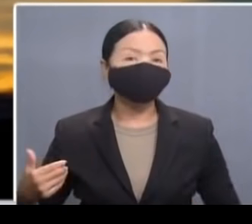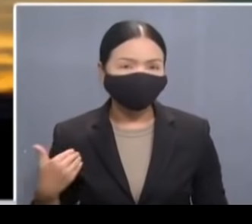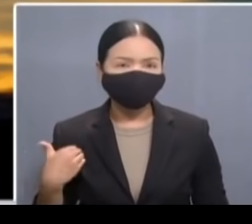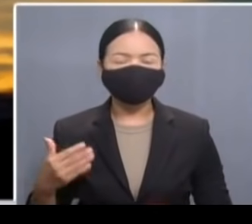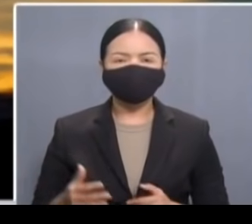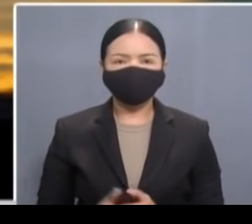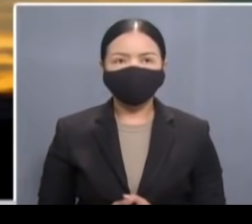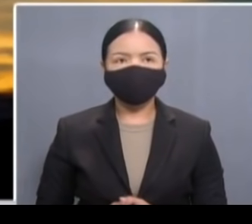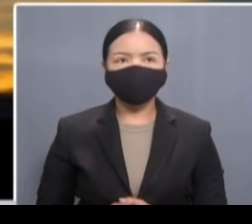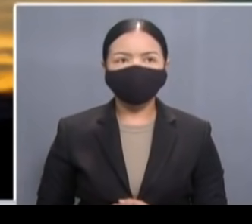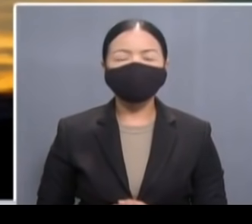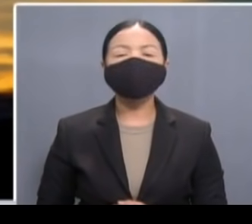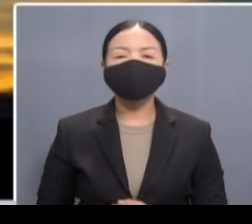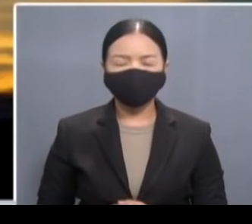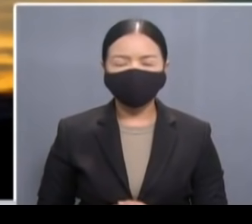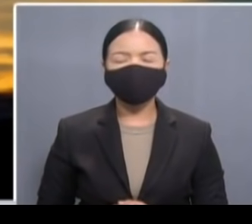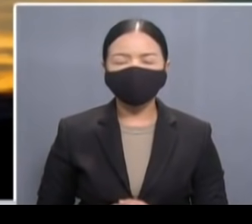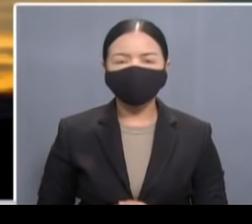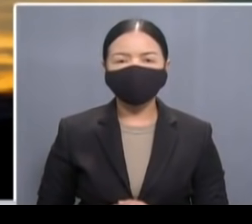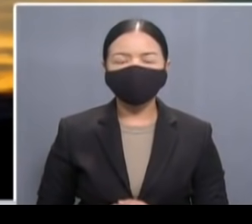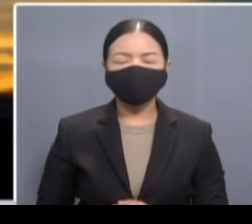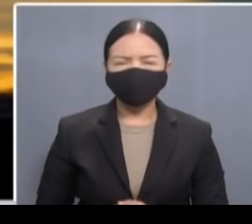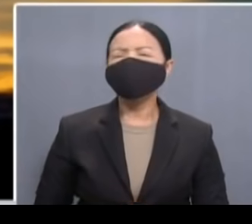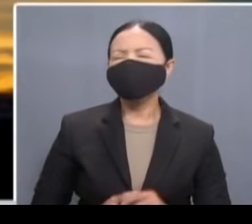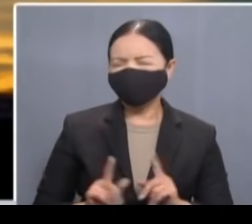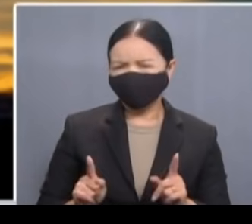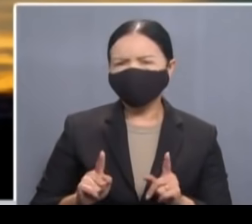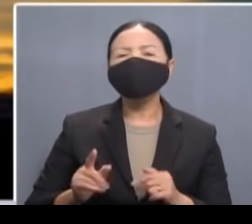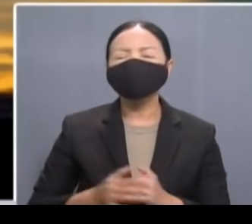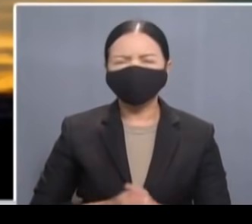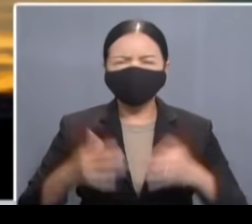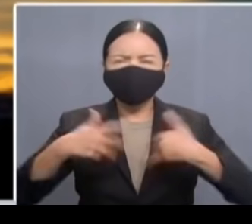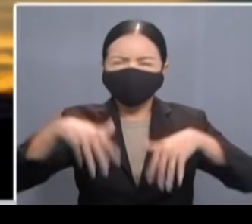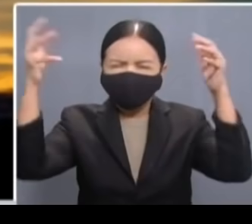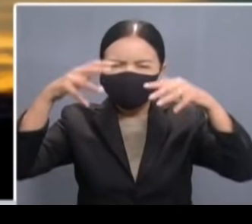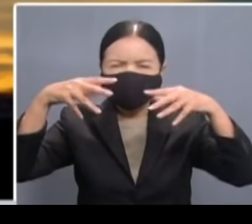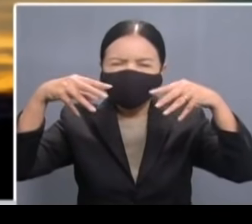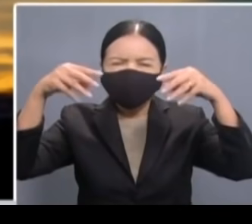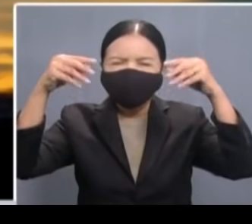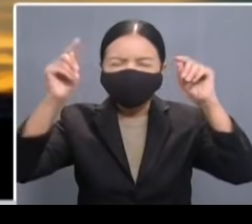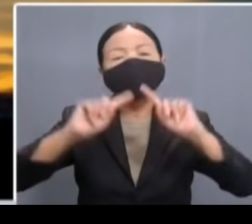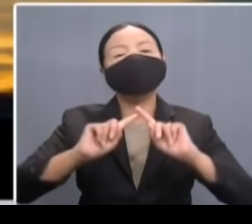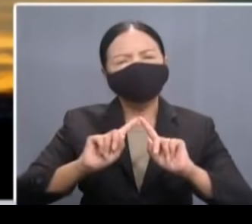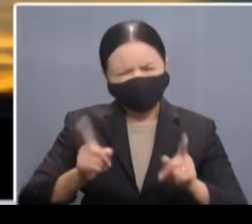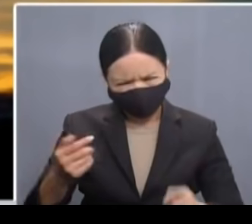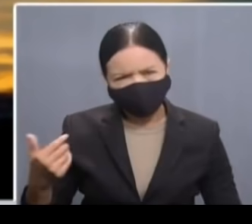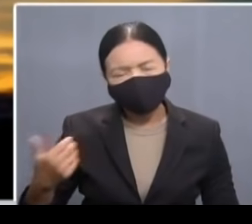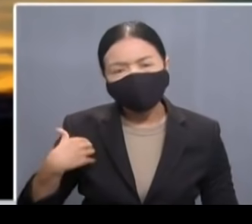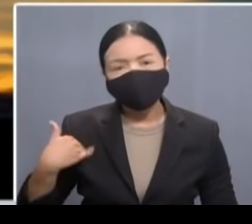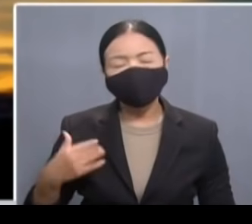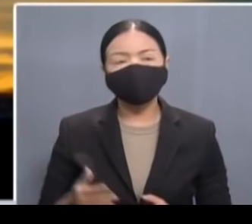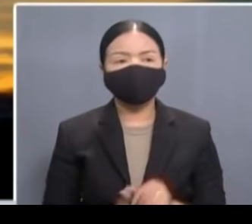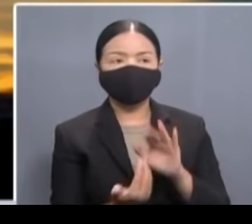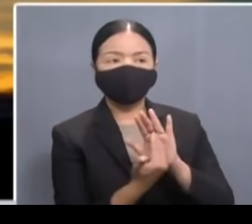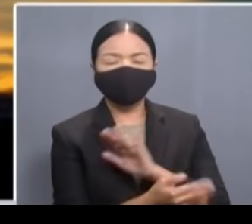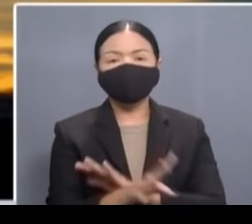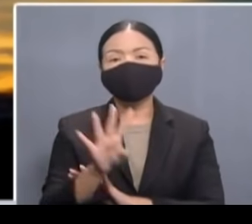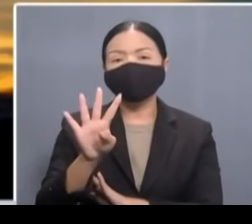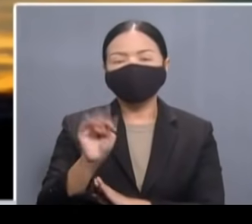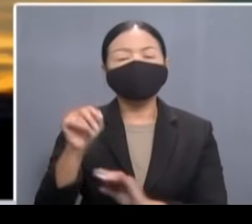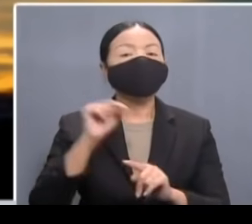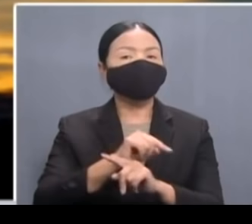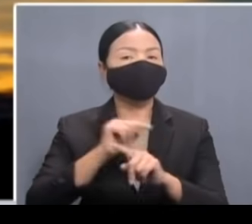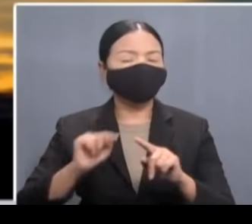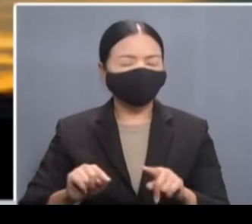ลดลง 5นะครับแต่ว่าก็ยังมีตกหนักได้ในบางพื้นที่จะนะครับภาคอีสานมีฝนร้อยละ 40นะ